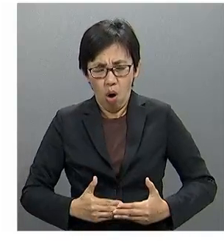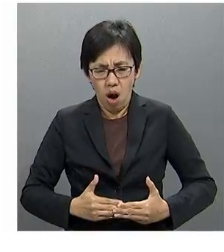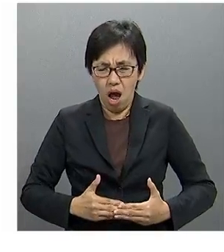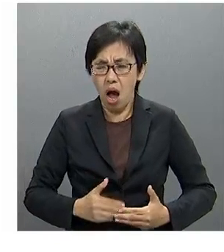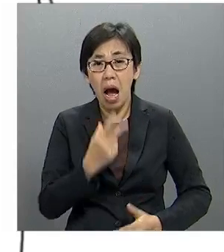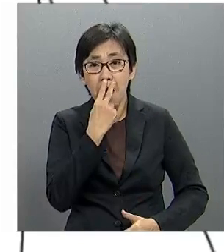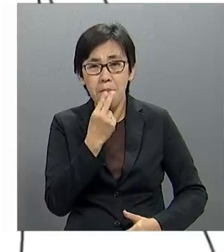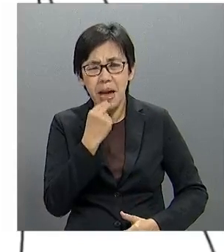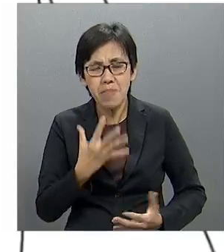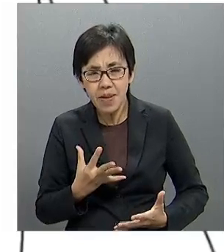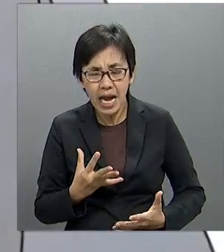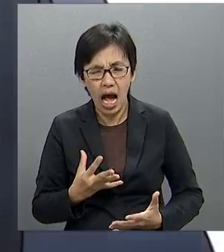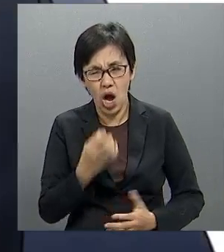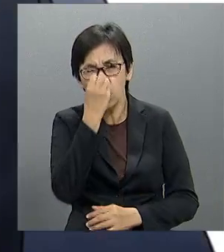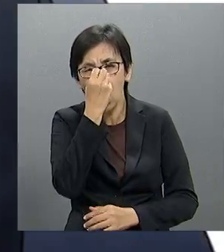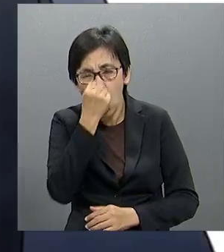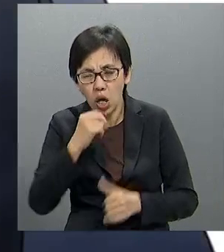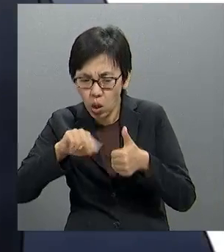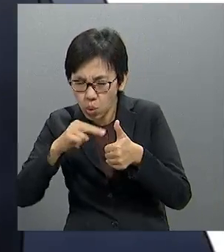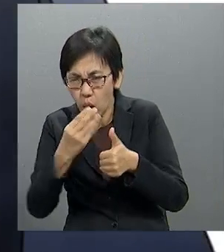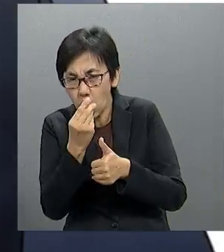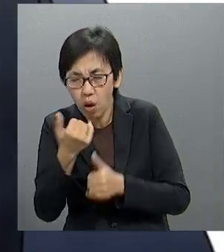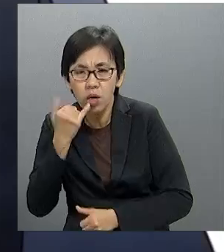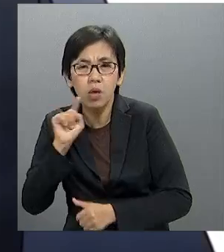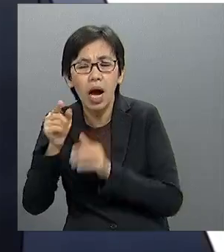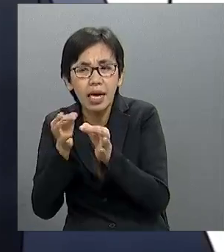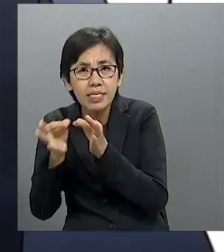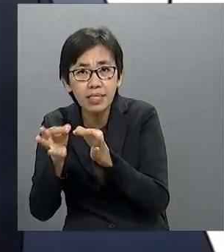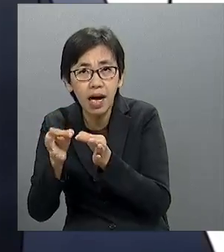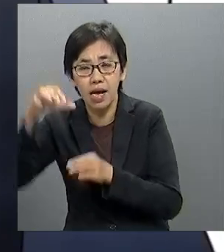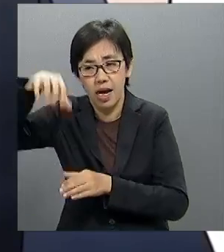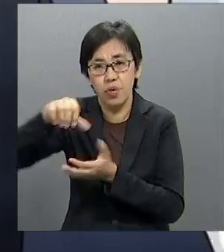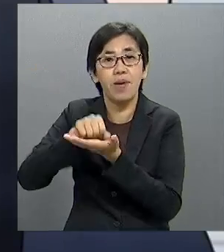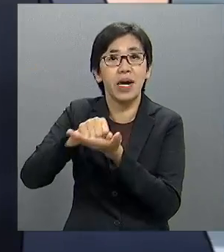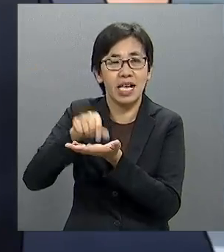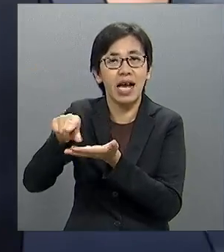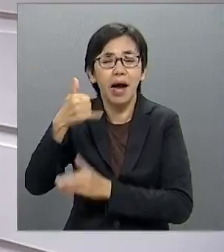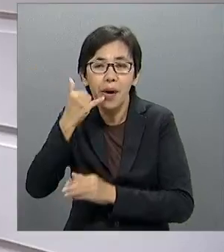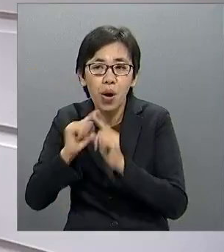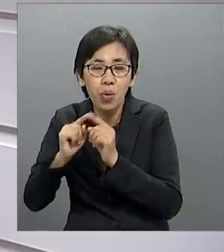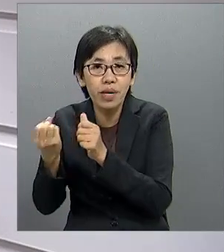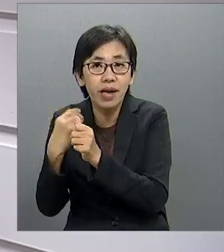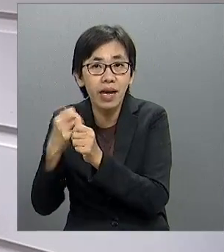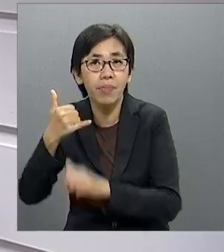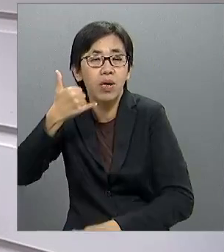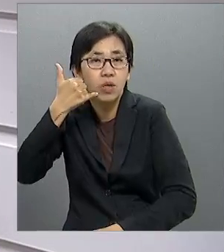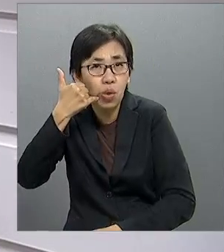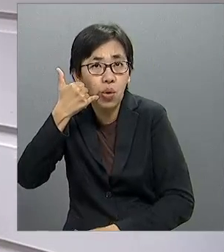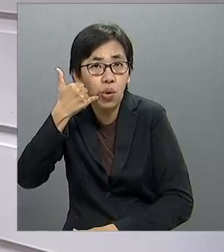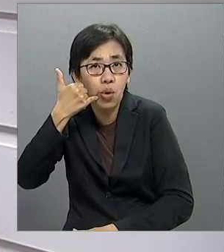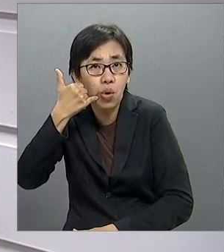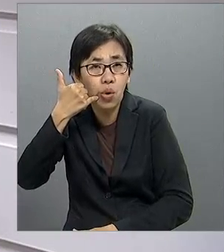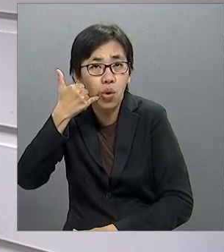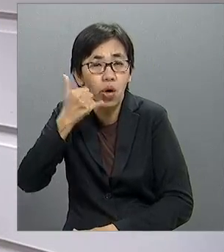ก็ขอให้รีบโทรปรึกษานะคะเรามีหน่วยการให้การศึกษาไม่ว่าจะเป็นสายด่วนท้องไม่พร้อม